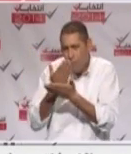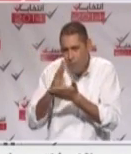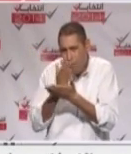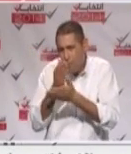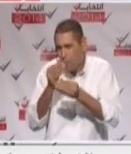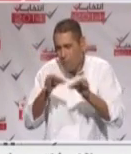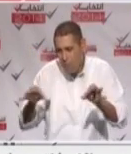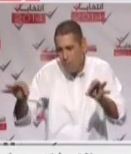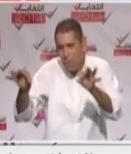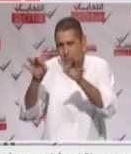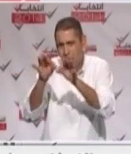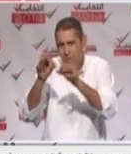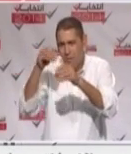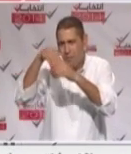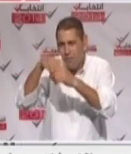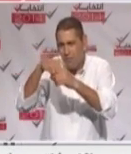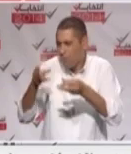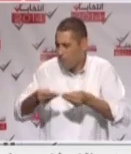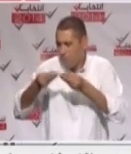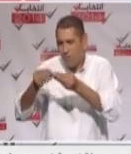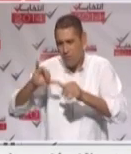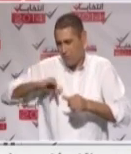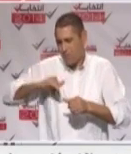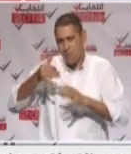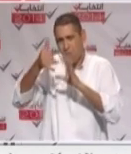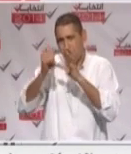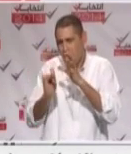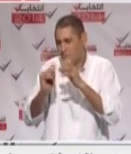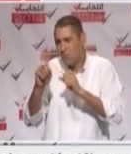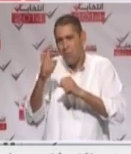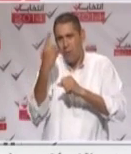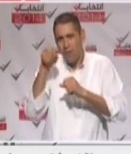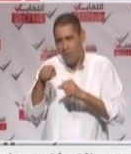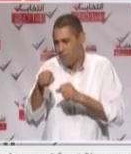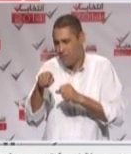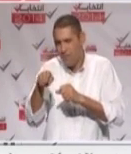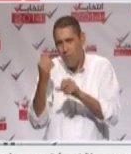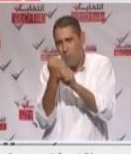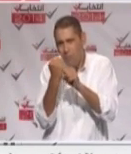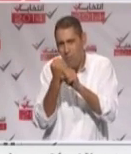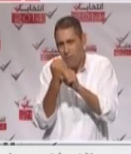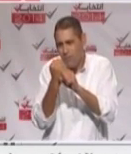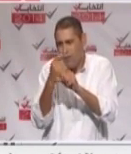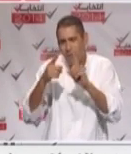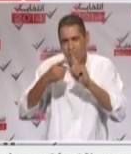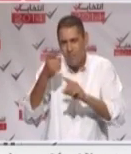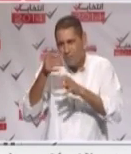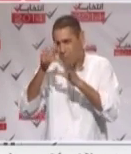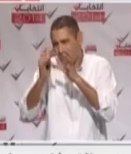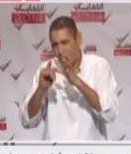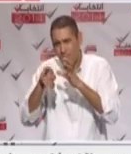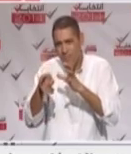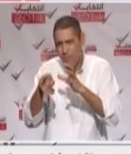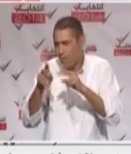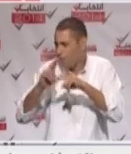واعطاء الاولويه لابناء الجهه في الاستثمار والتشغيل وللمشاريع التي تراعي خصوصيه المنطقه العمل على دفع مشروع